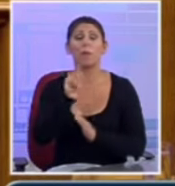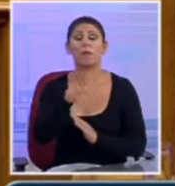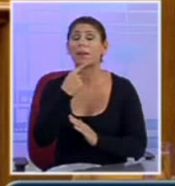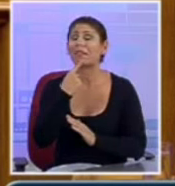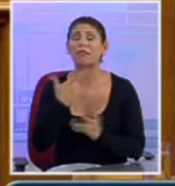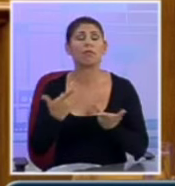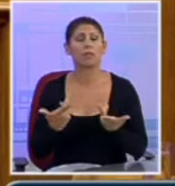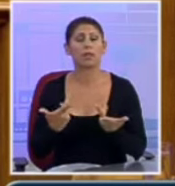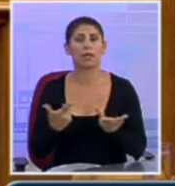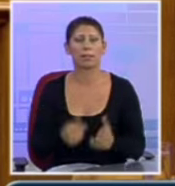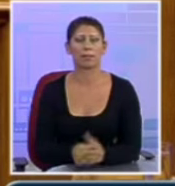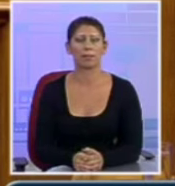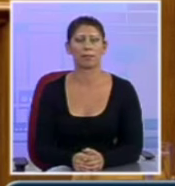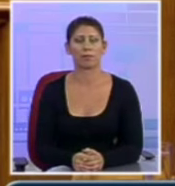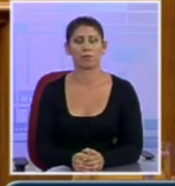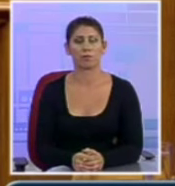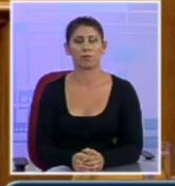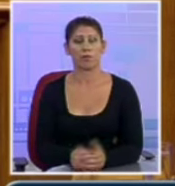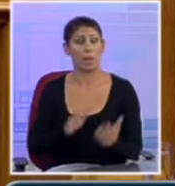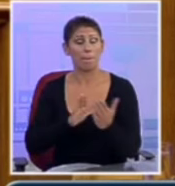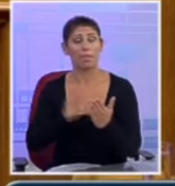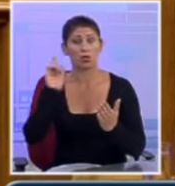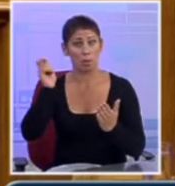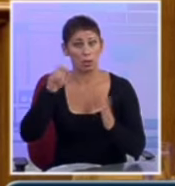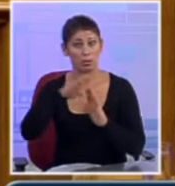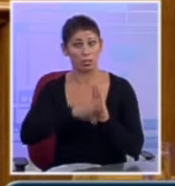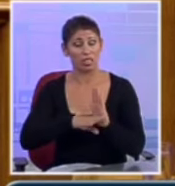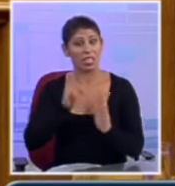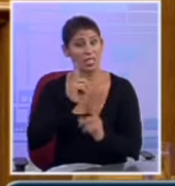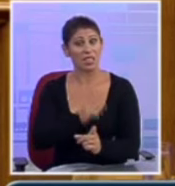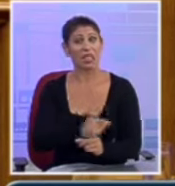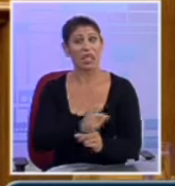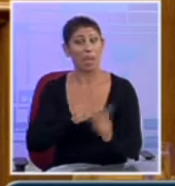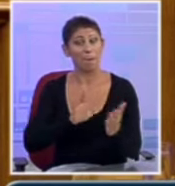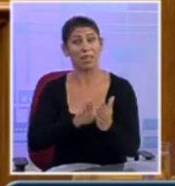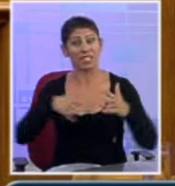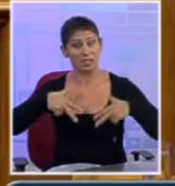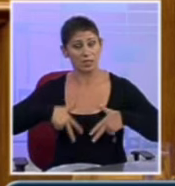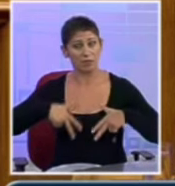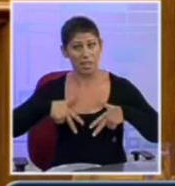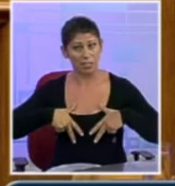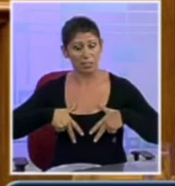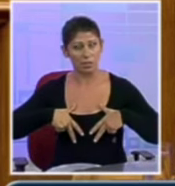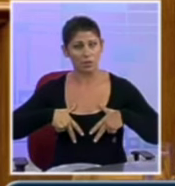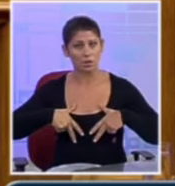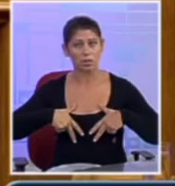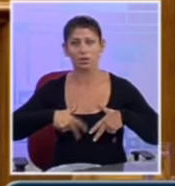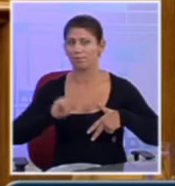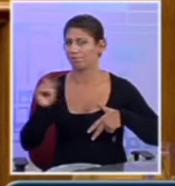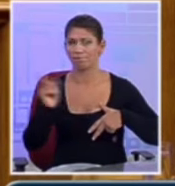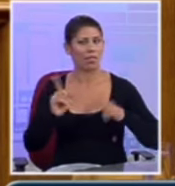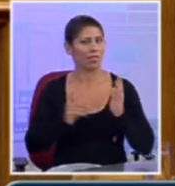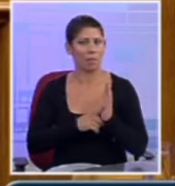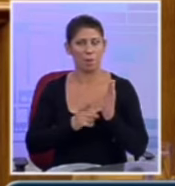λέει προς το πολιτικό σύστημα και ιδιαίτερα προς την κυβέρνηση ότι δεν πρέπει